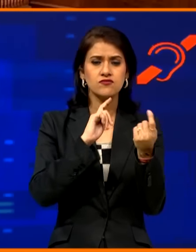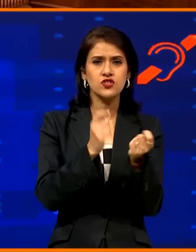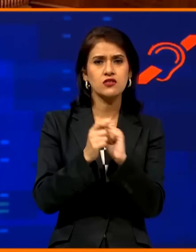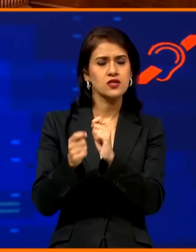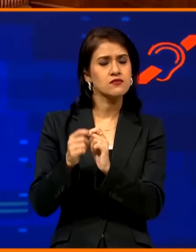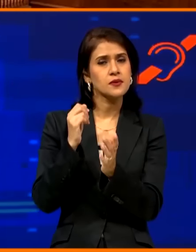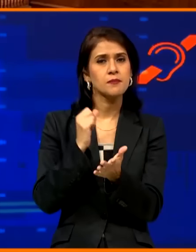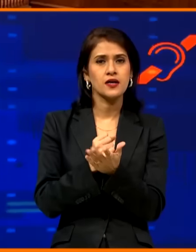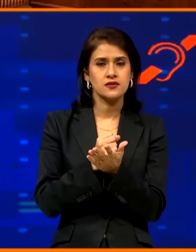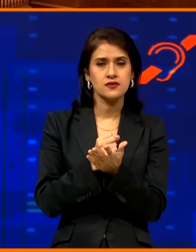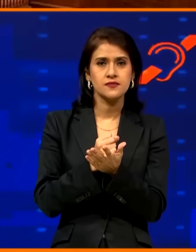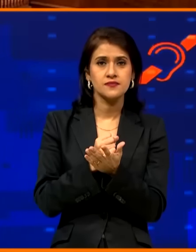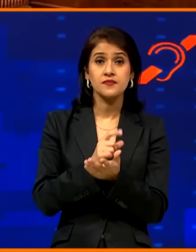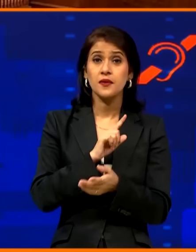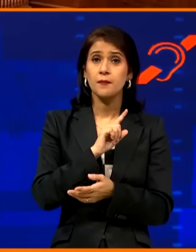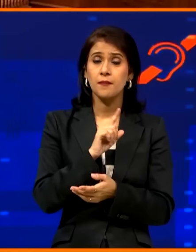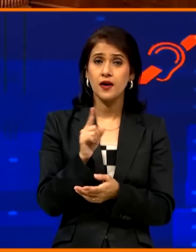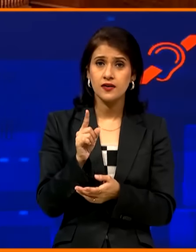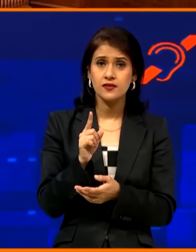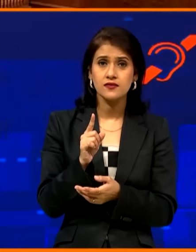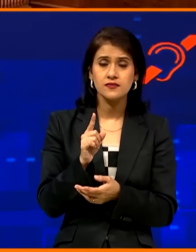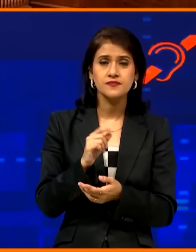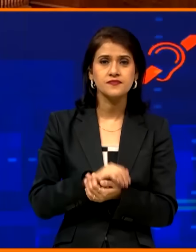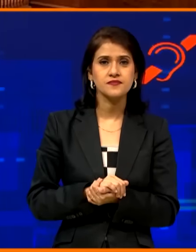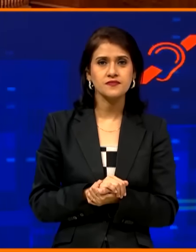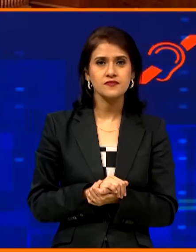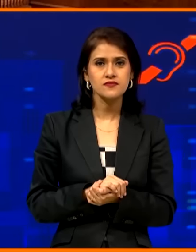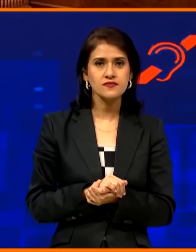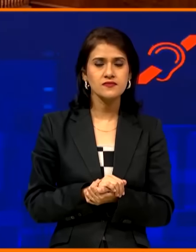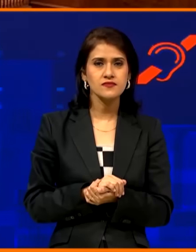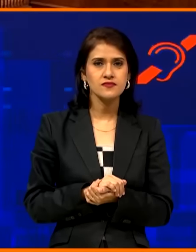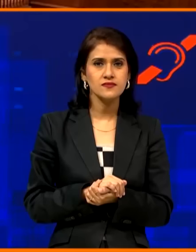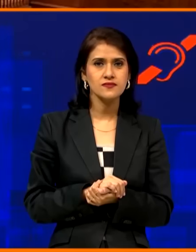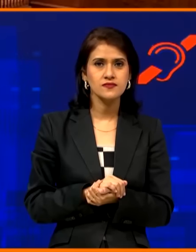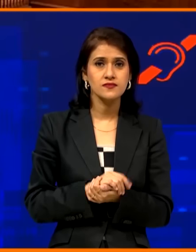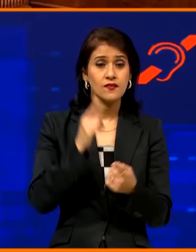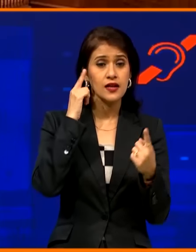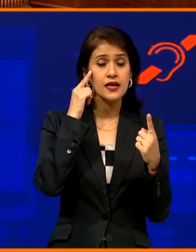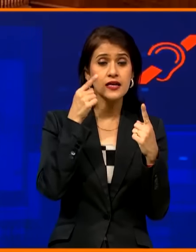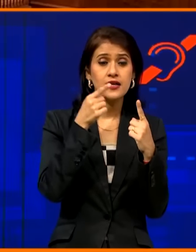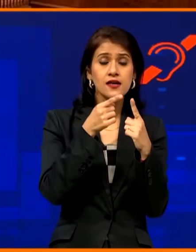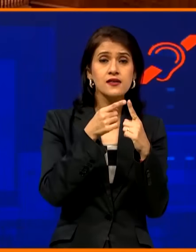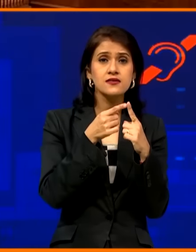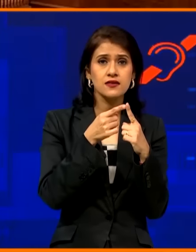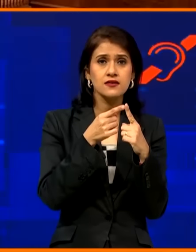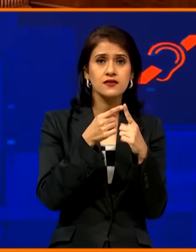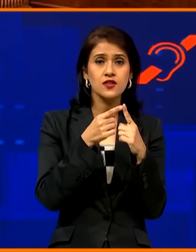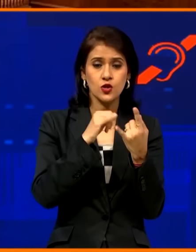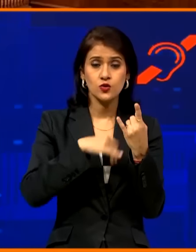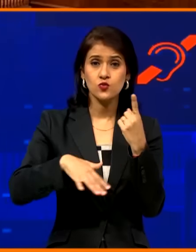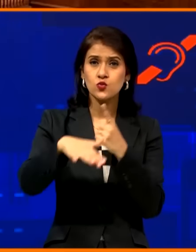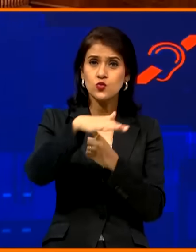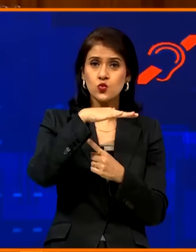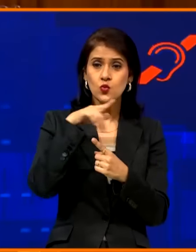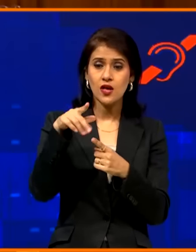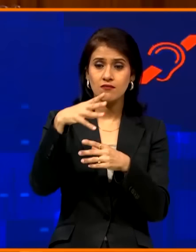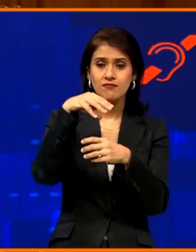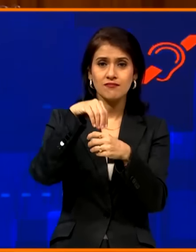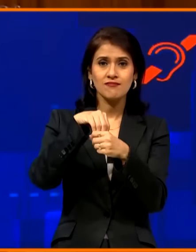है लेकिन वो कंसन जो कंसन जो सोसाइटी का हिस्सा